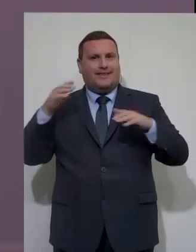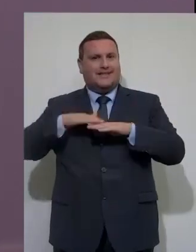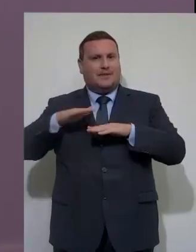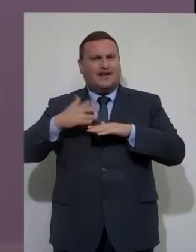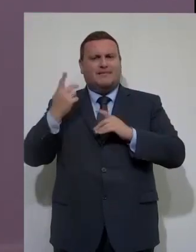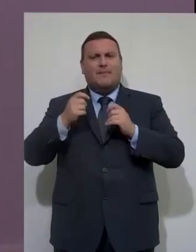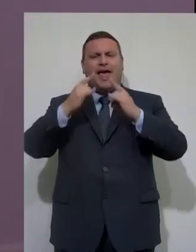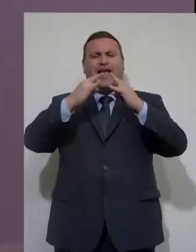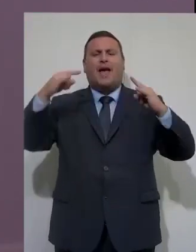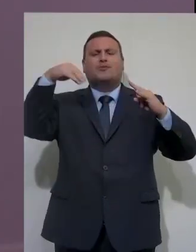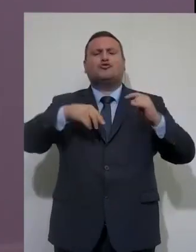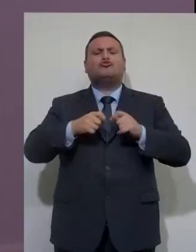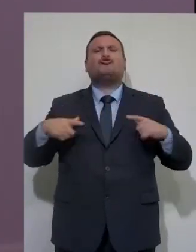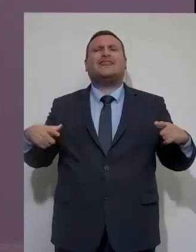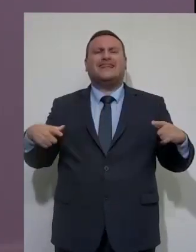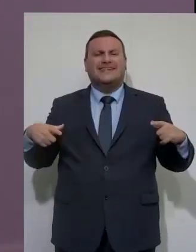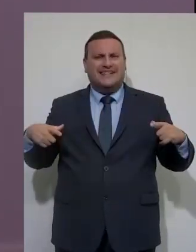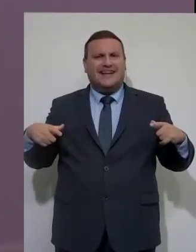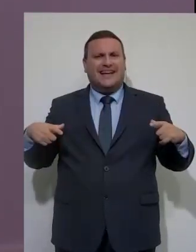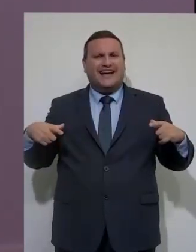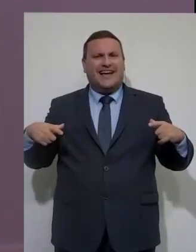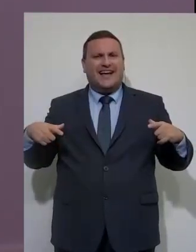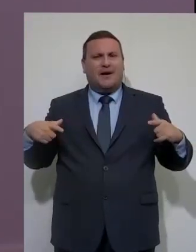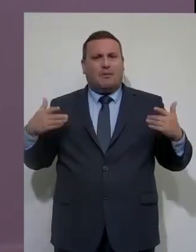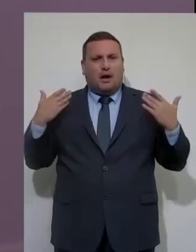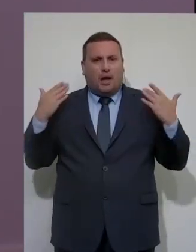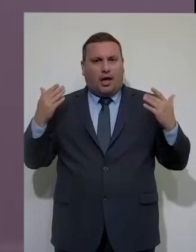probabilmente decongestiona il centro urbano, crea